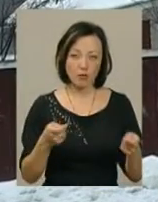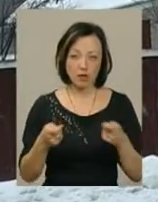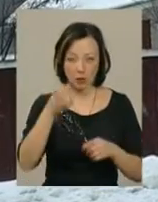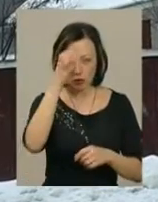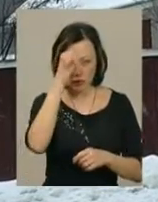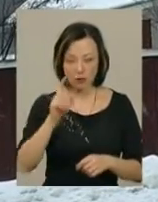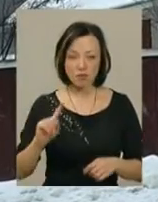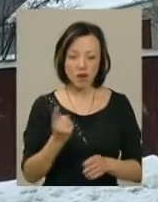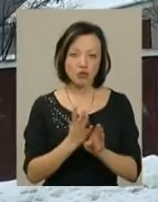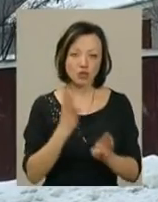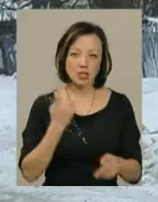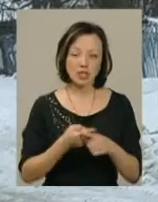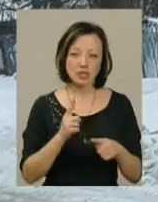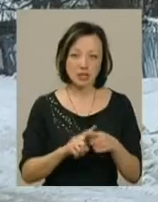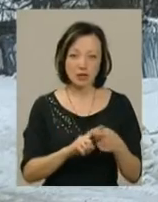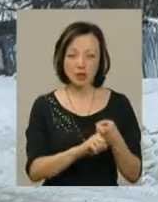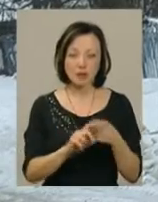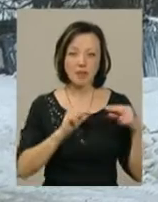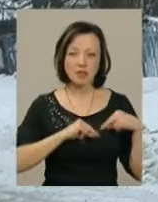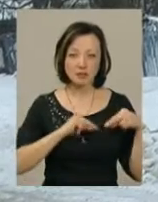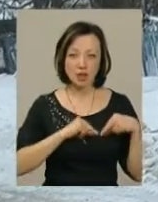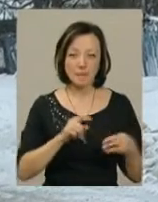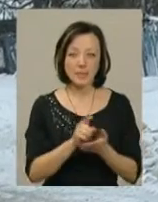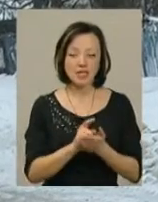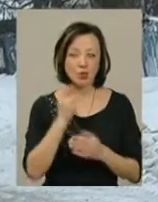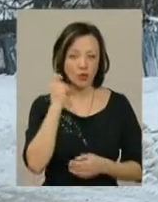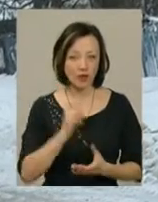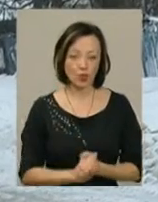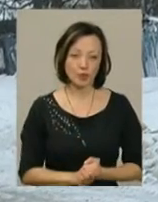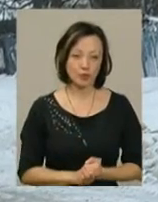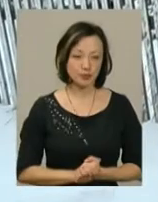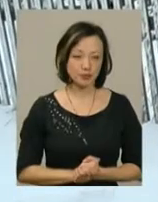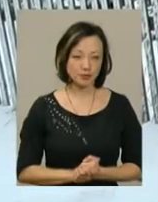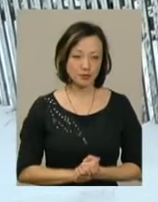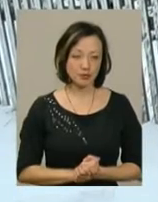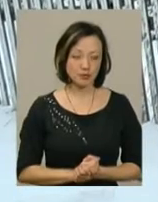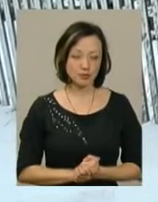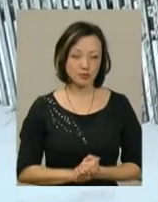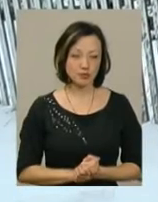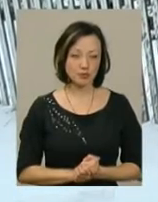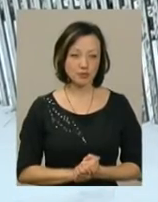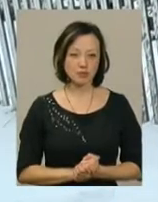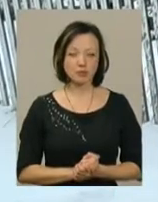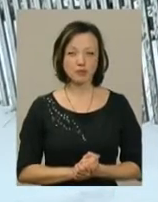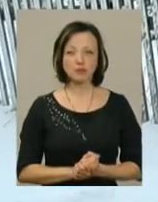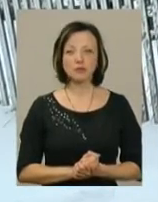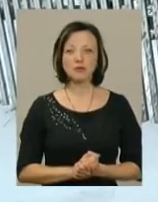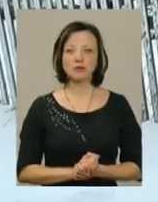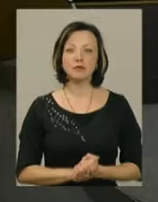освіти. У першу чергу це стосуватиметься працівників пенсійного віку. Світлана Русіна, Дем'ян Цегольник, новини Поділля,